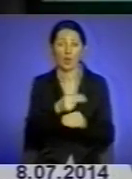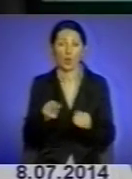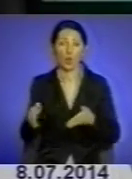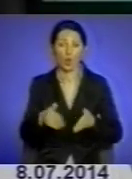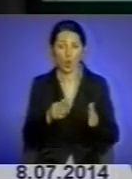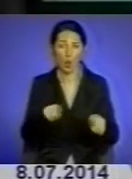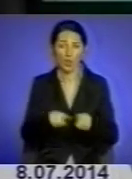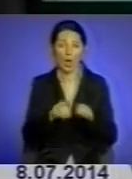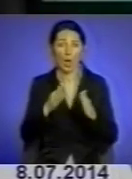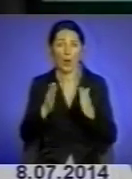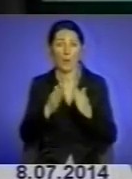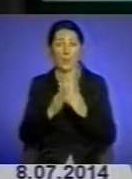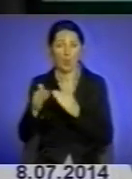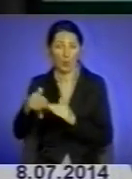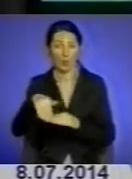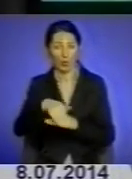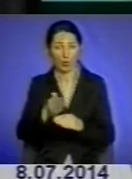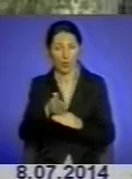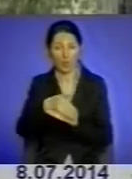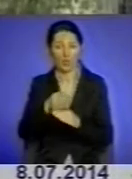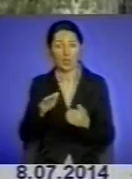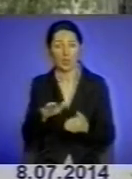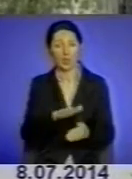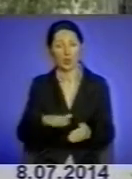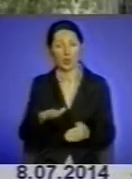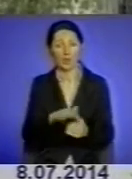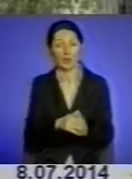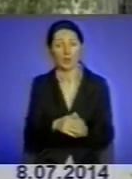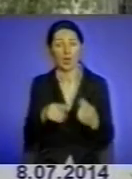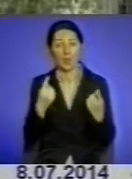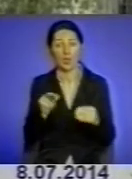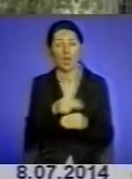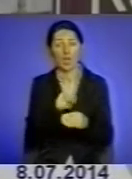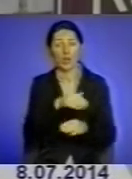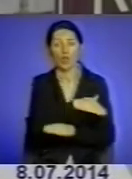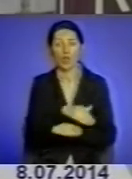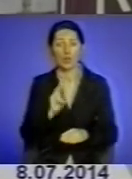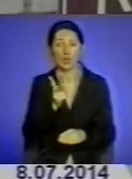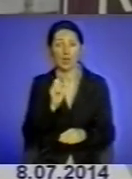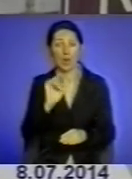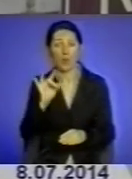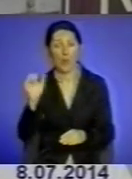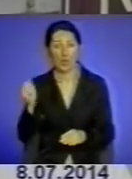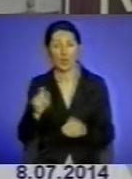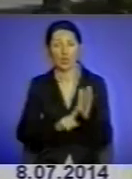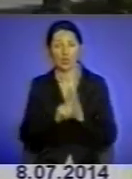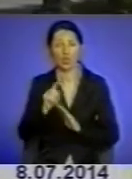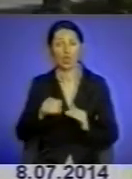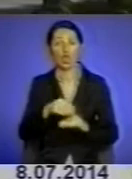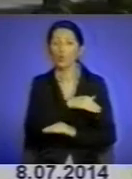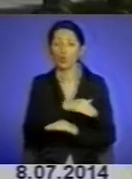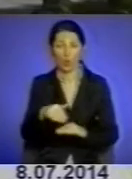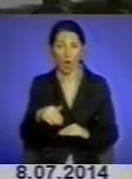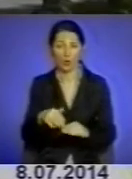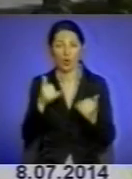територій. Деталі у сюжеті Юлії Валах. Капітальний ремонт по вулиці Карпенка розпочали з тротуару. Наразі лише